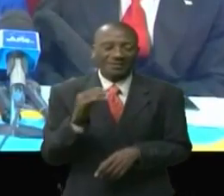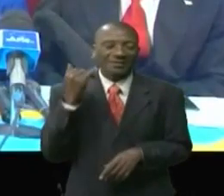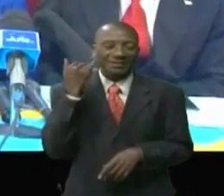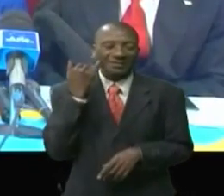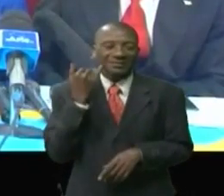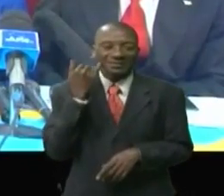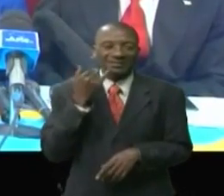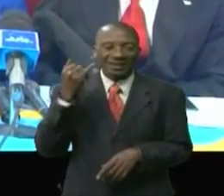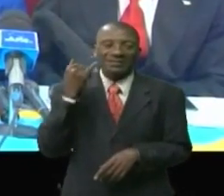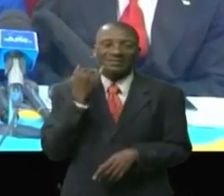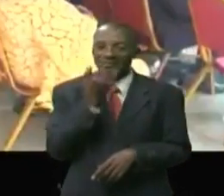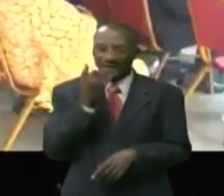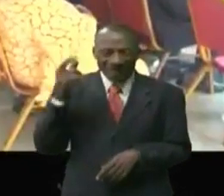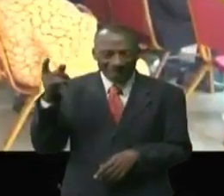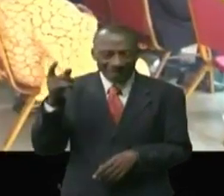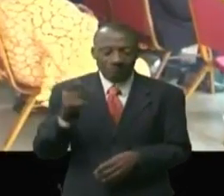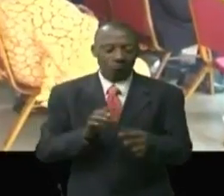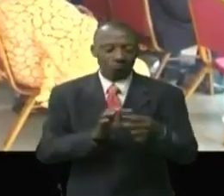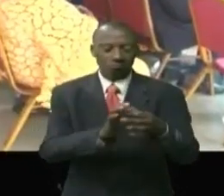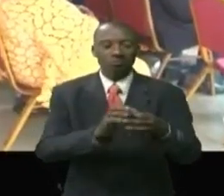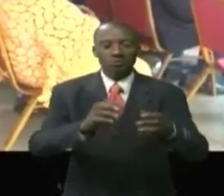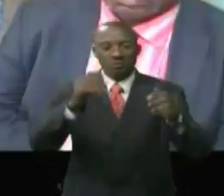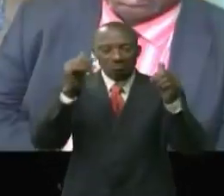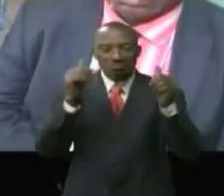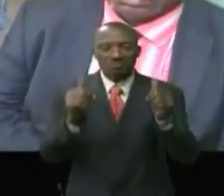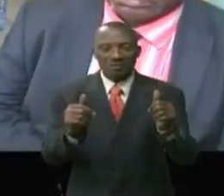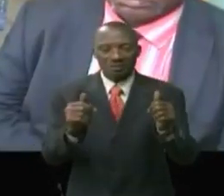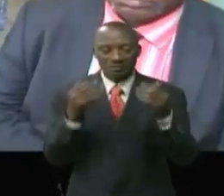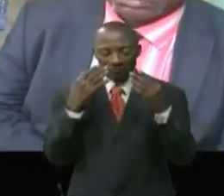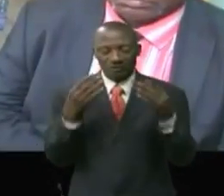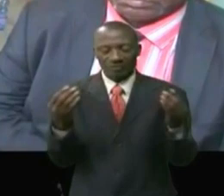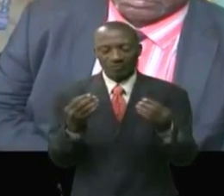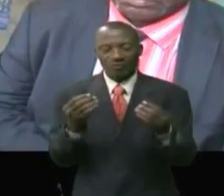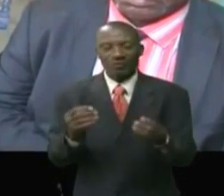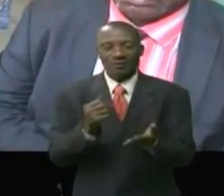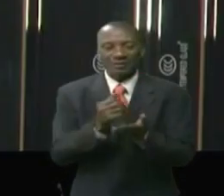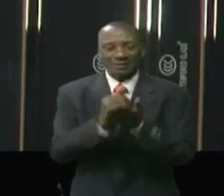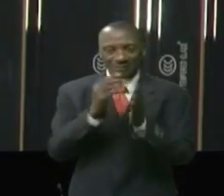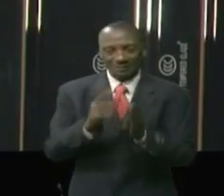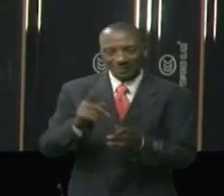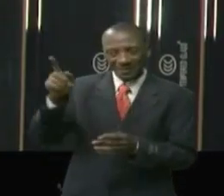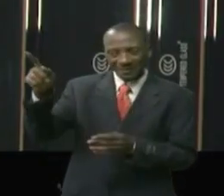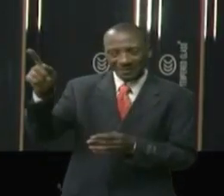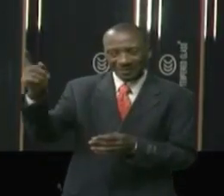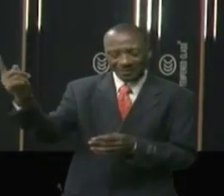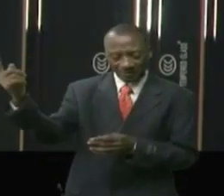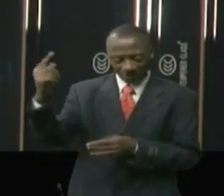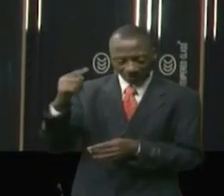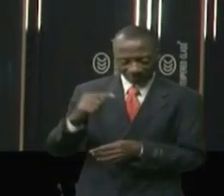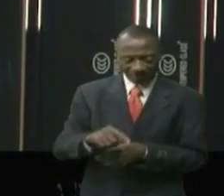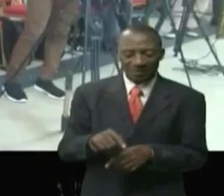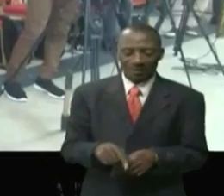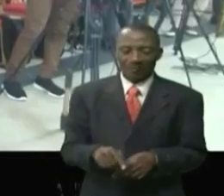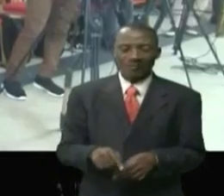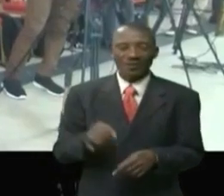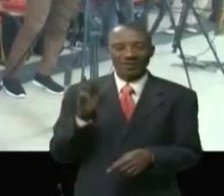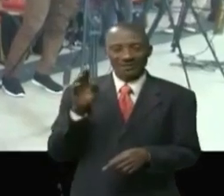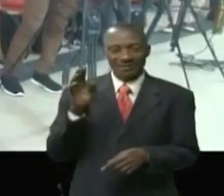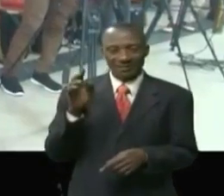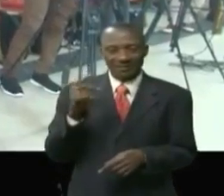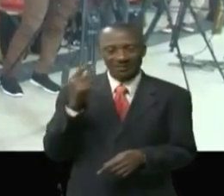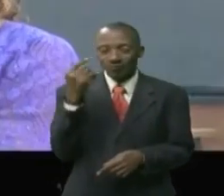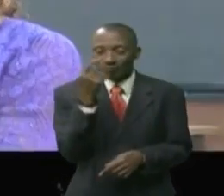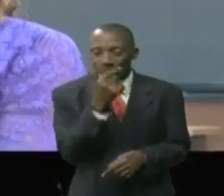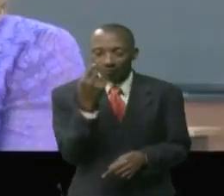congolaise qui s'inscrit dans le cadre de la redynamisation des relations bilatérales entre l'État hébreu et le pays de Félix tisekedi la